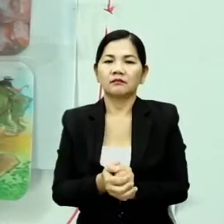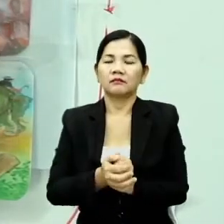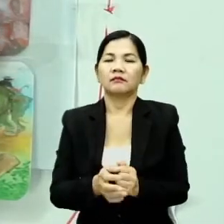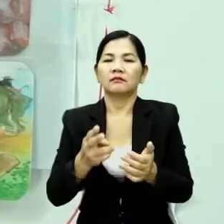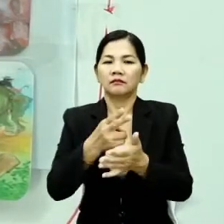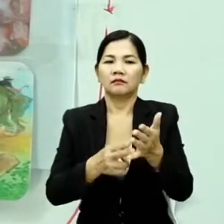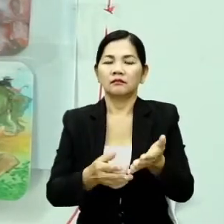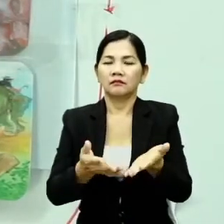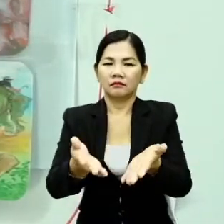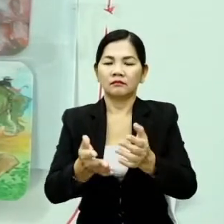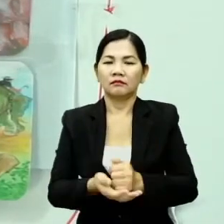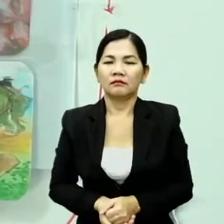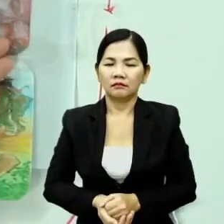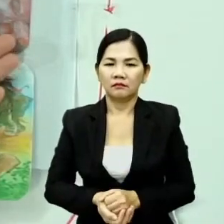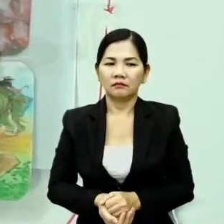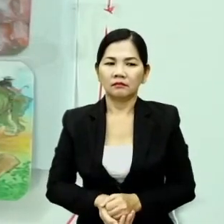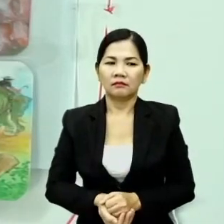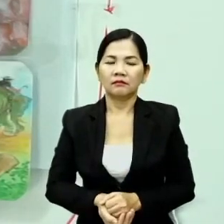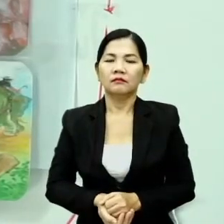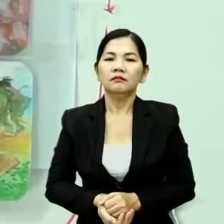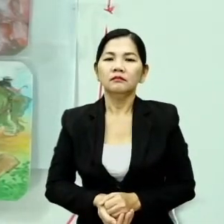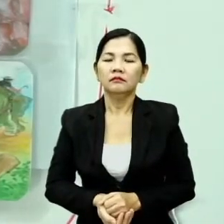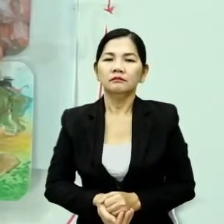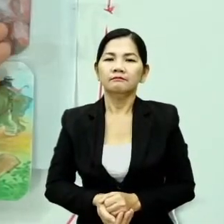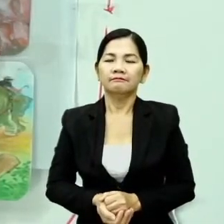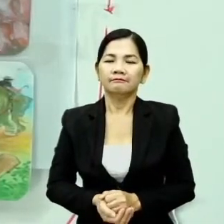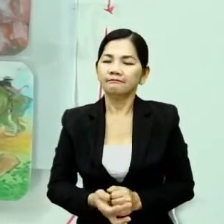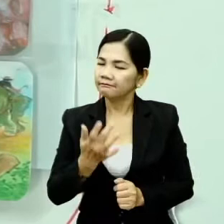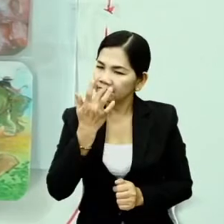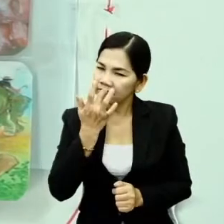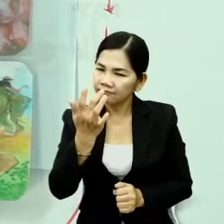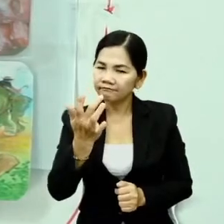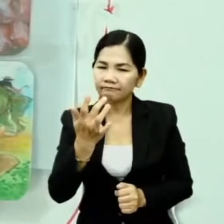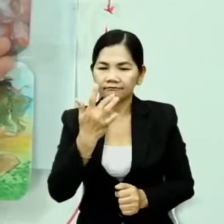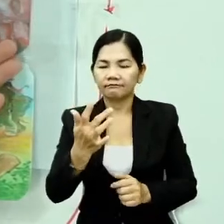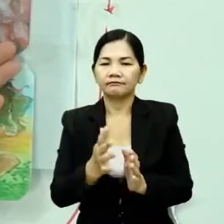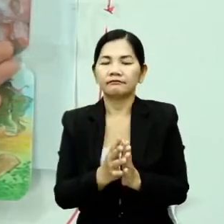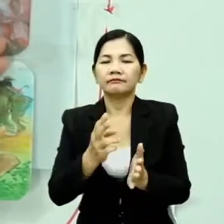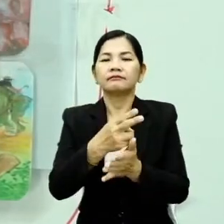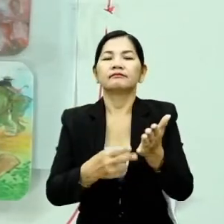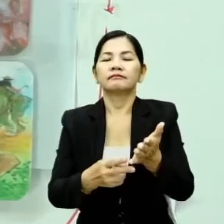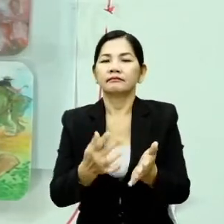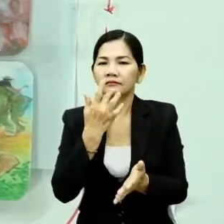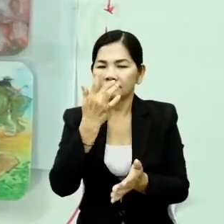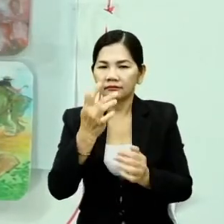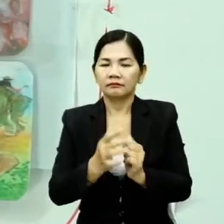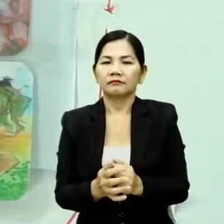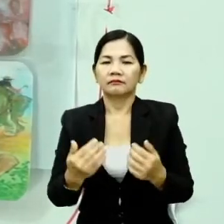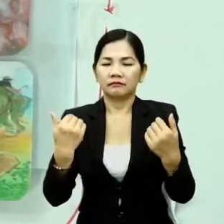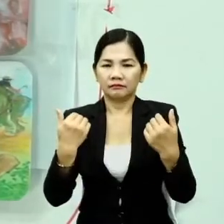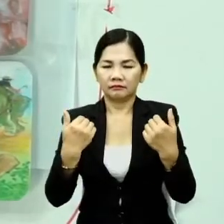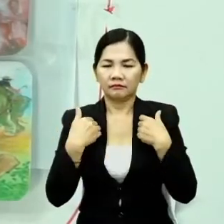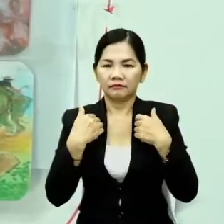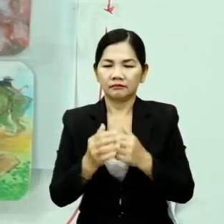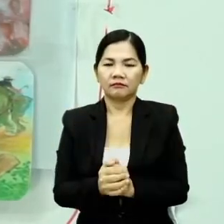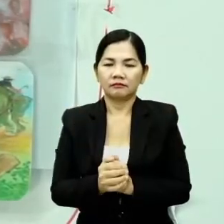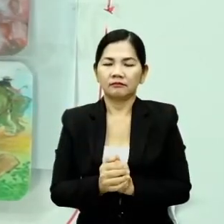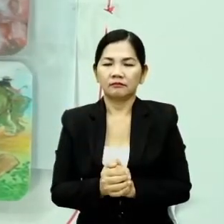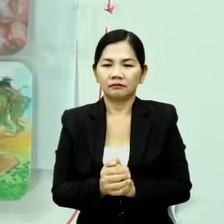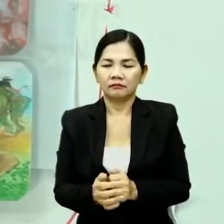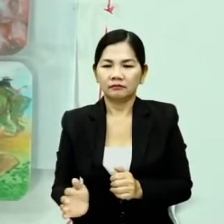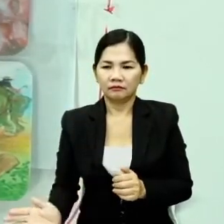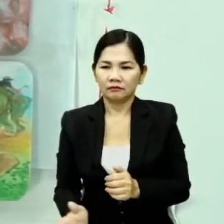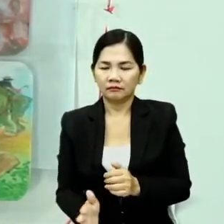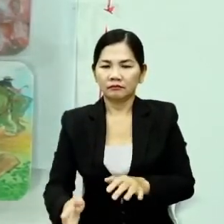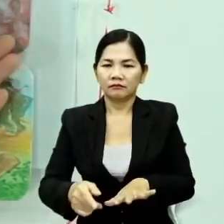tới con nấy cha mơ tới cuối ngắn nó con nữa cha vậy tới cha cứ chia trời nghiệt nè con